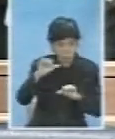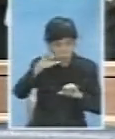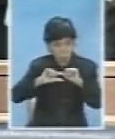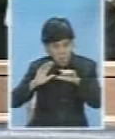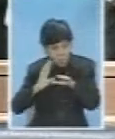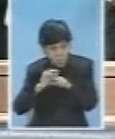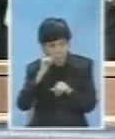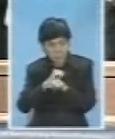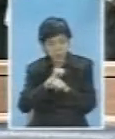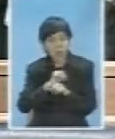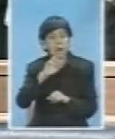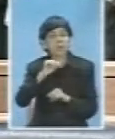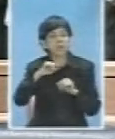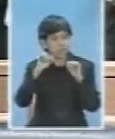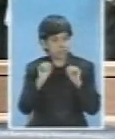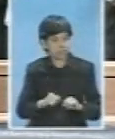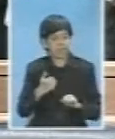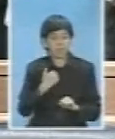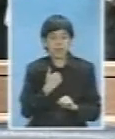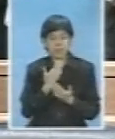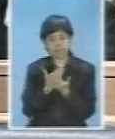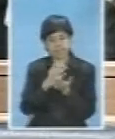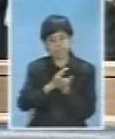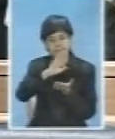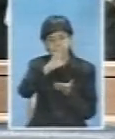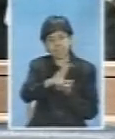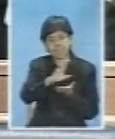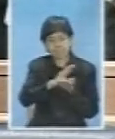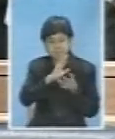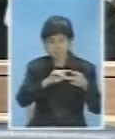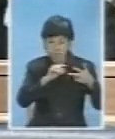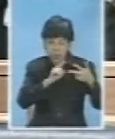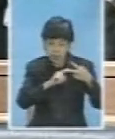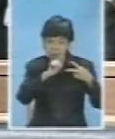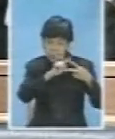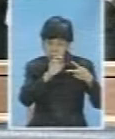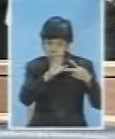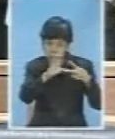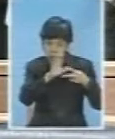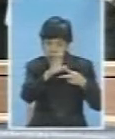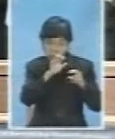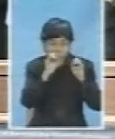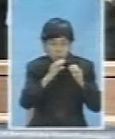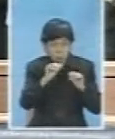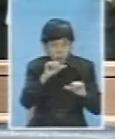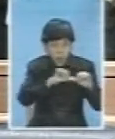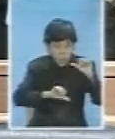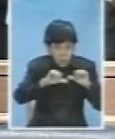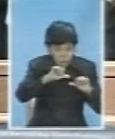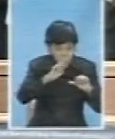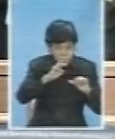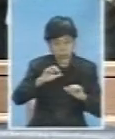าสตร์ซึ่งรัฐมนตรีได้อนุมัติให้มีทุนพรีเมียมและซุปเปอร์พรีเมียมสำหรับผลิตครูทางด้านคณิตศาสตร์วิทยาศาสตร์ขึ้น